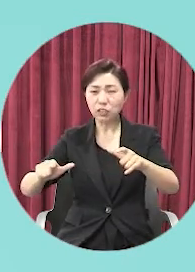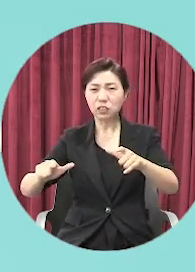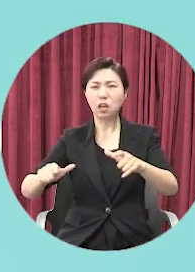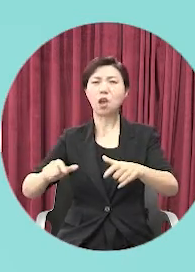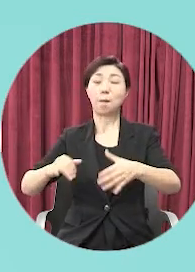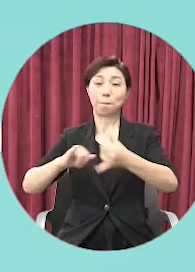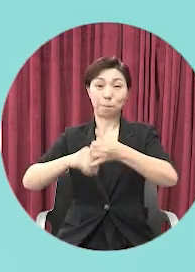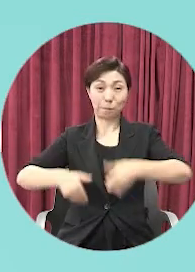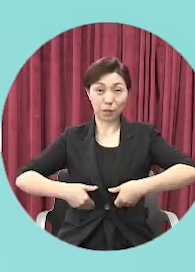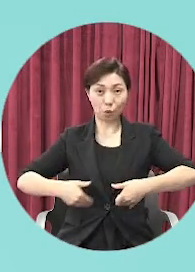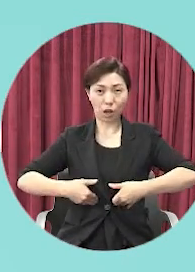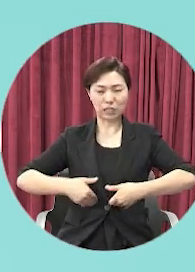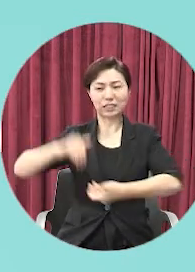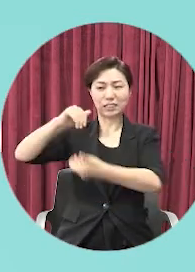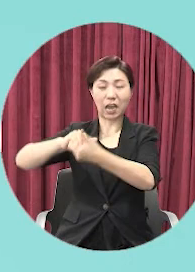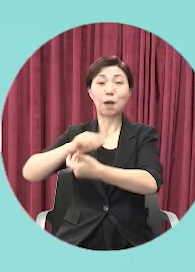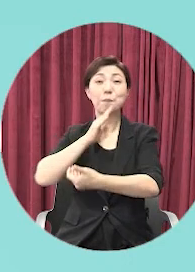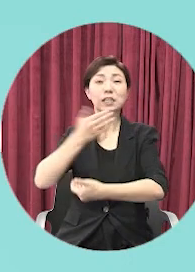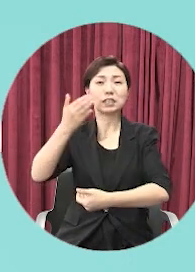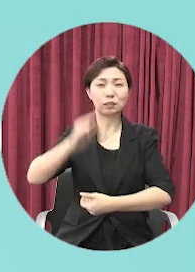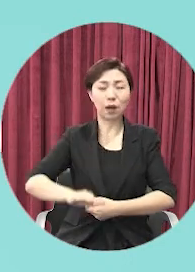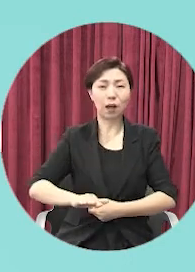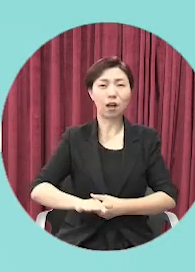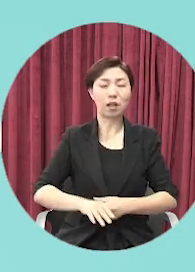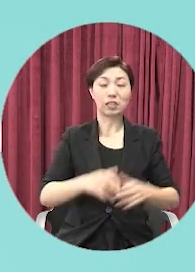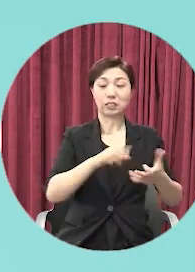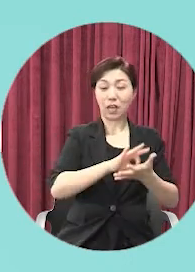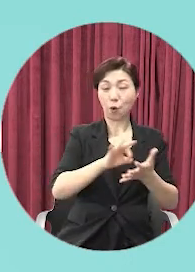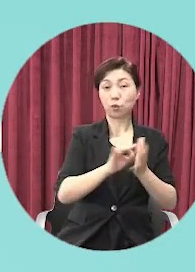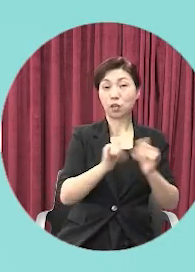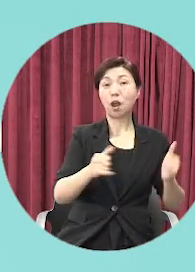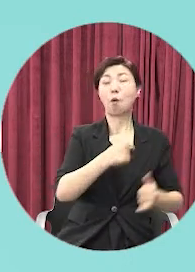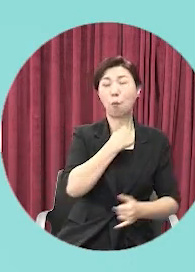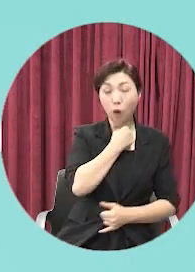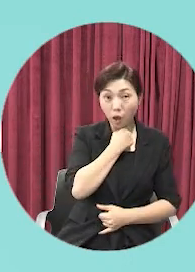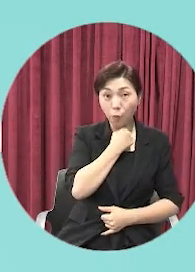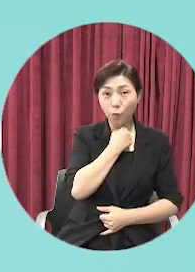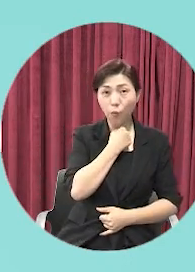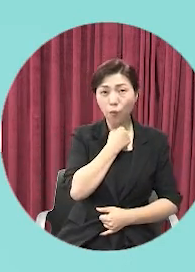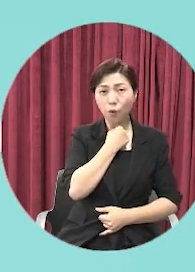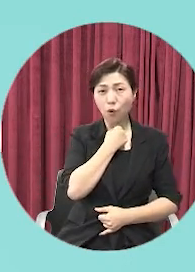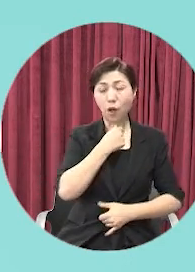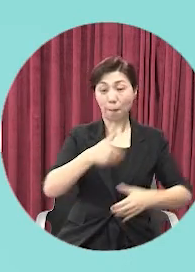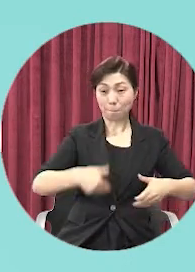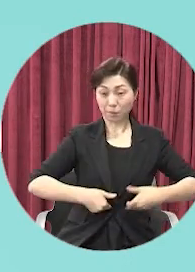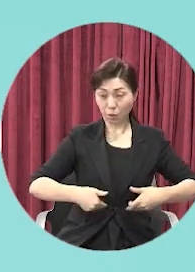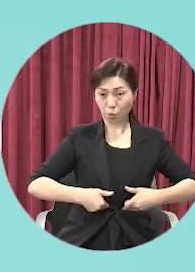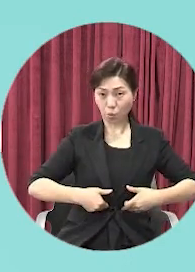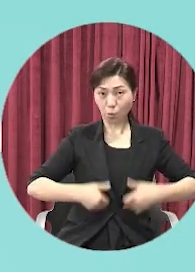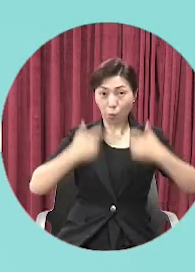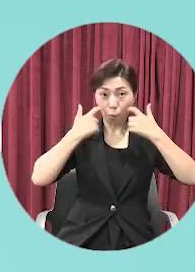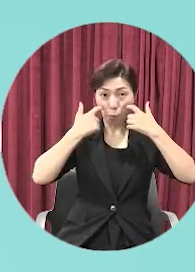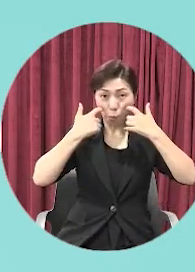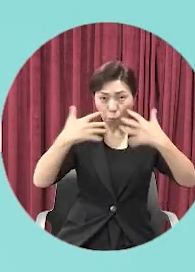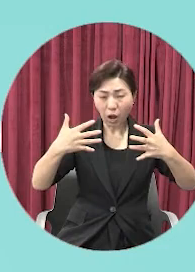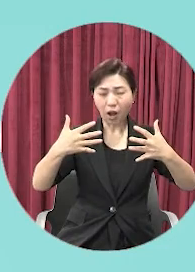있지만 그런데 그것은 사용자들이 원하고 그것의 필요성이 명확하게 보였을 때 그것들이 구현될